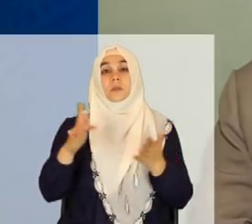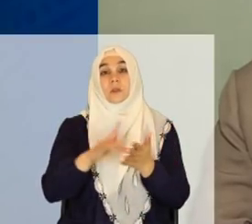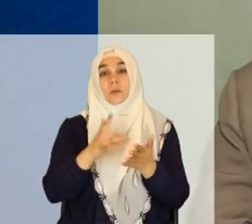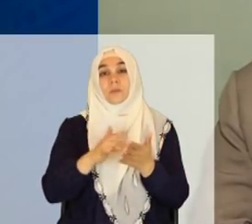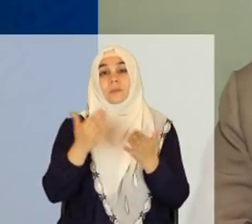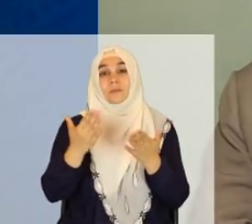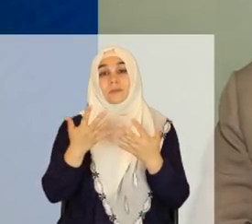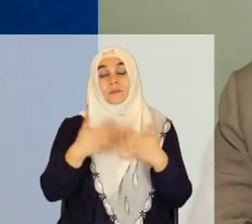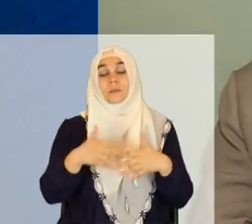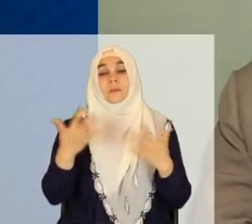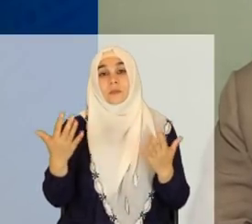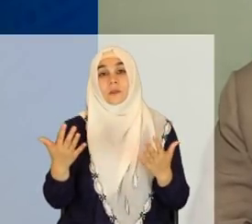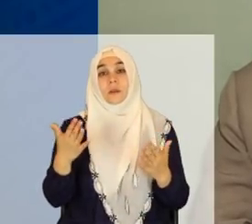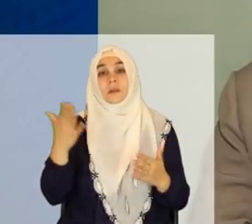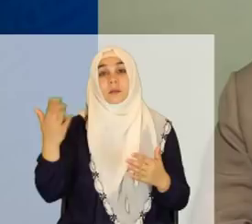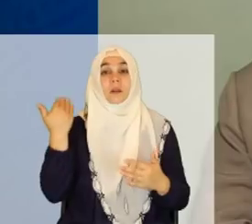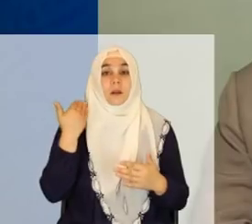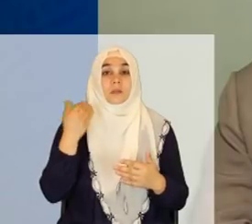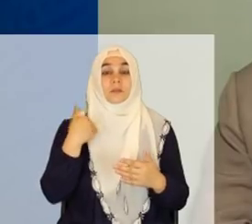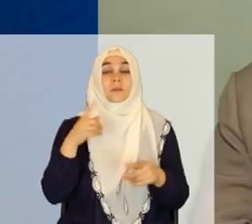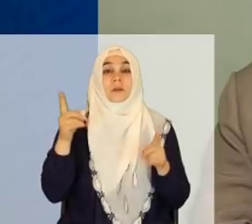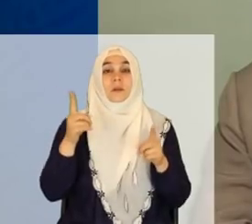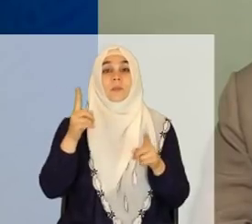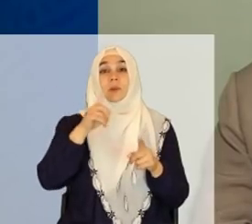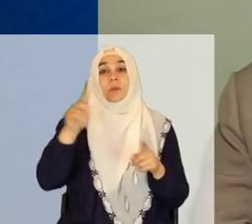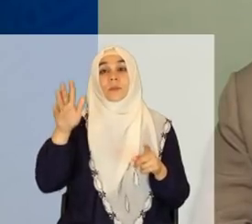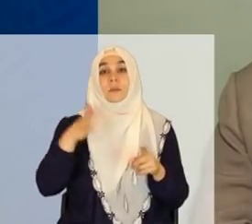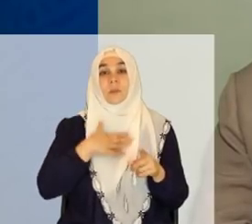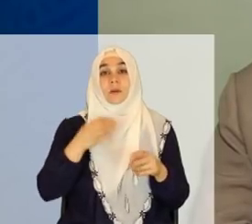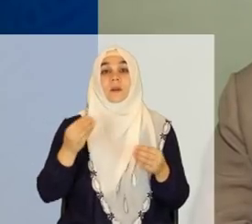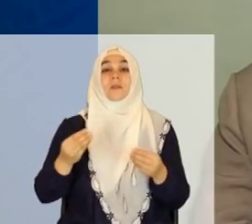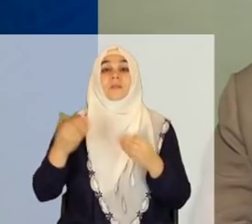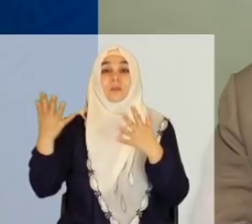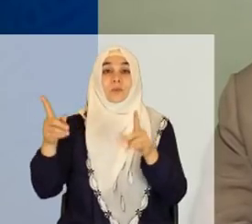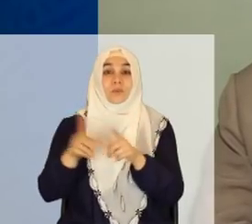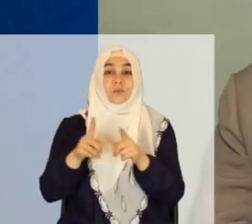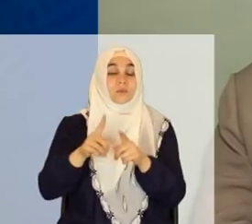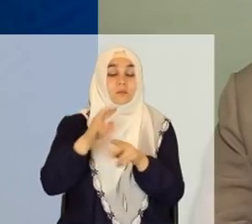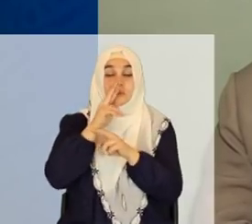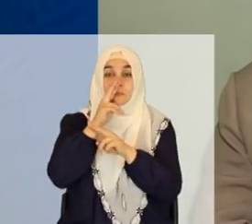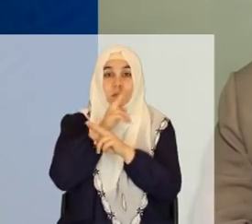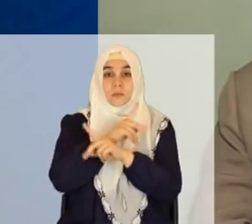hisobidan, seni qarzingni, masalan, 1 millionini kechib yubordim desa bo'lmaydi.